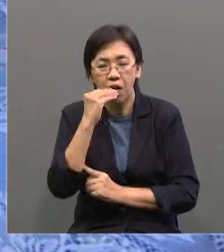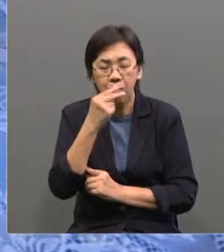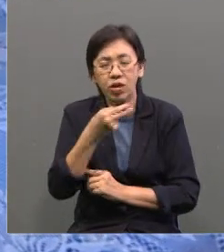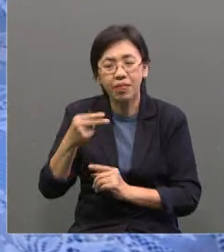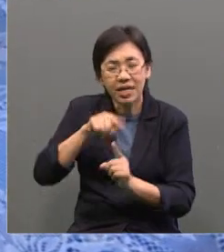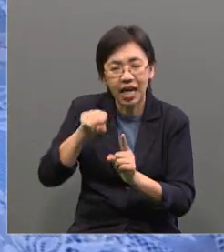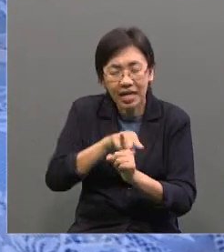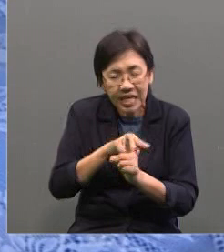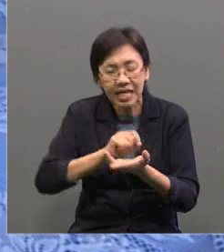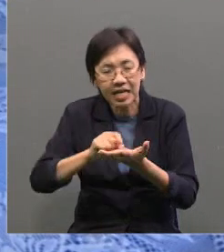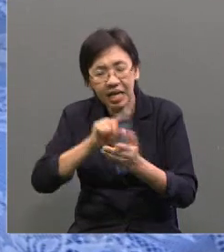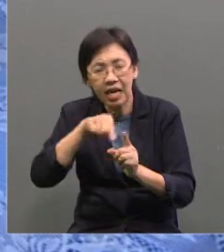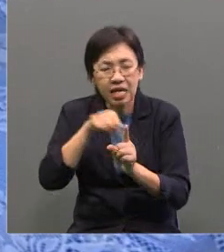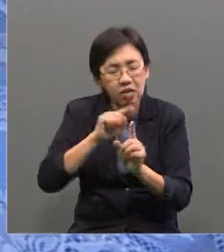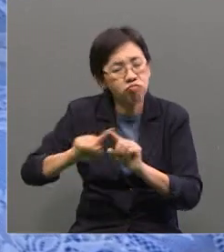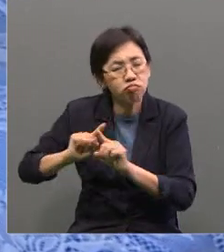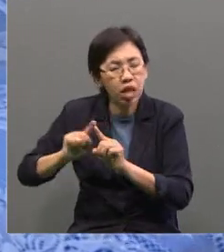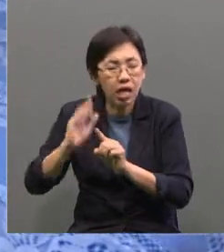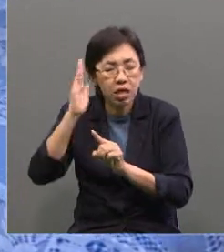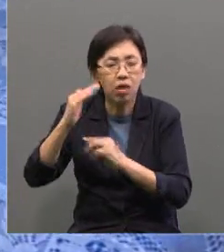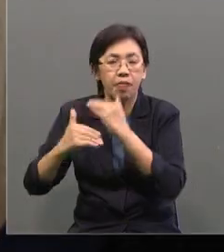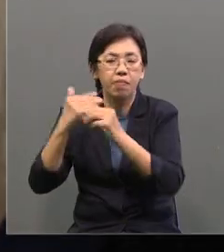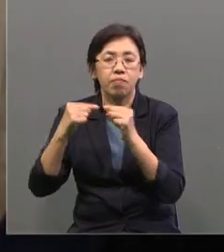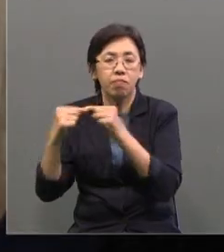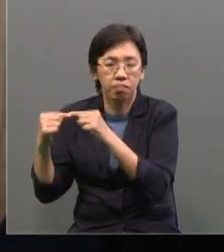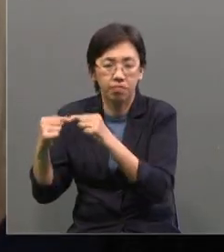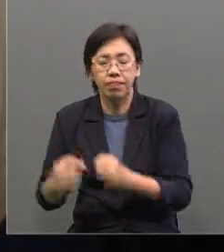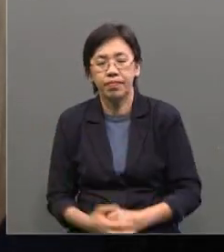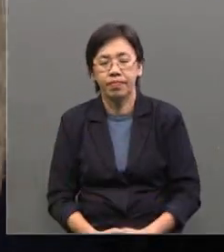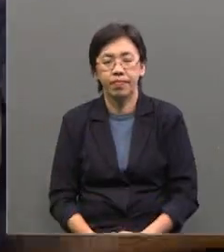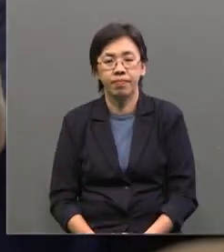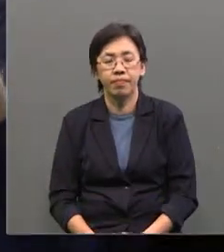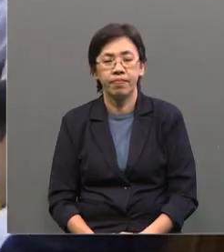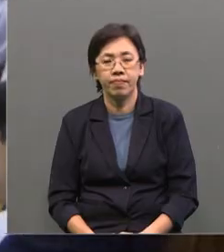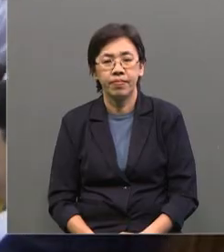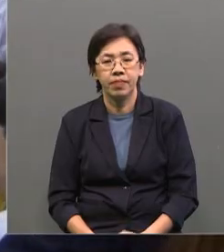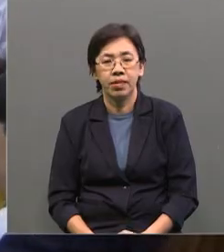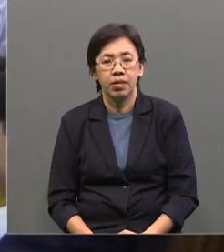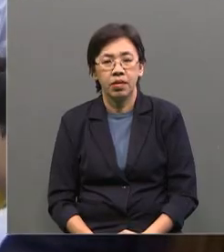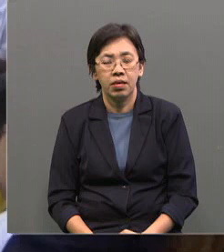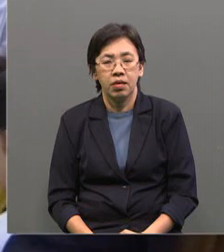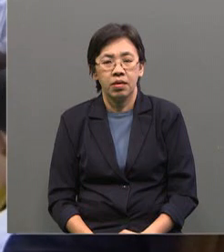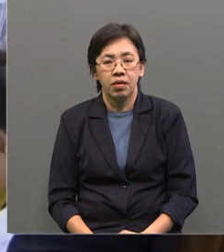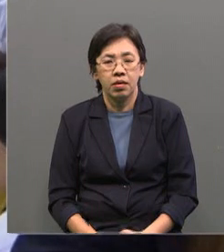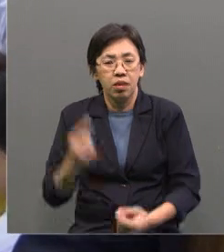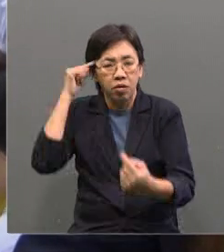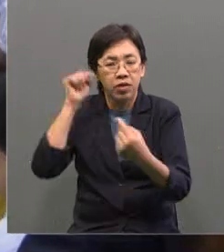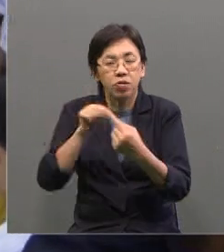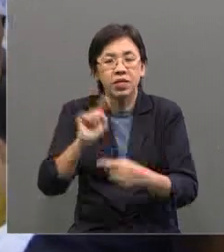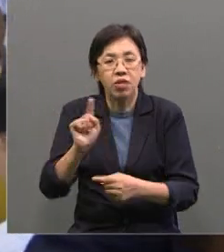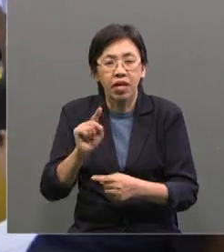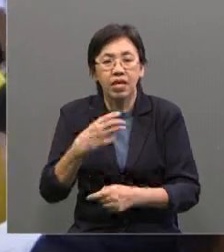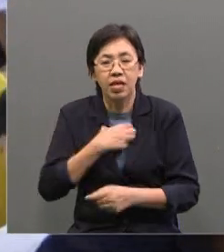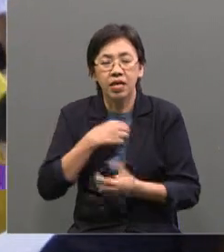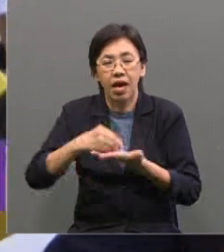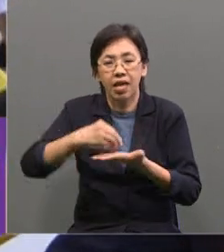ษาอังกฤษจะได้นำไปต่อยอดในอนาคตด้วยค่ะ วัตถุประสงค์การจัดการครั้งนี้นะครับเพื่อให้นักศึก